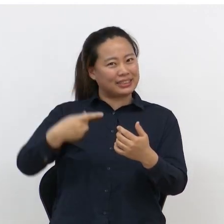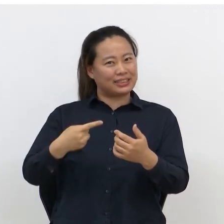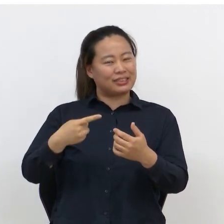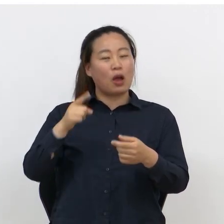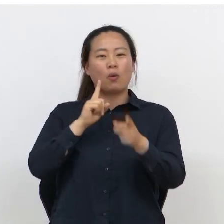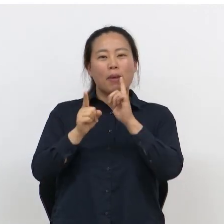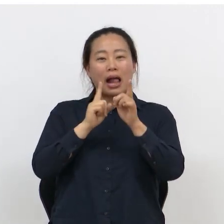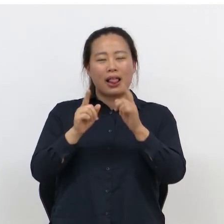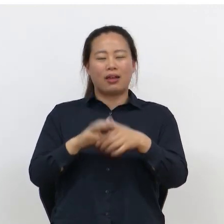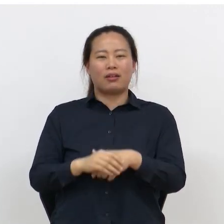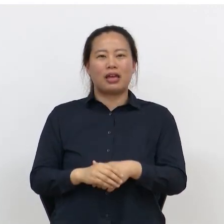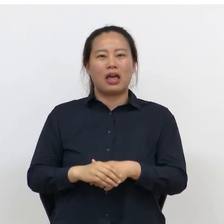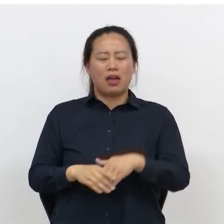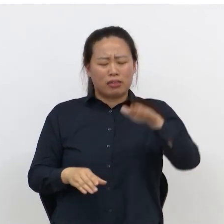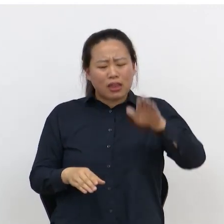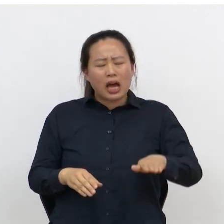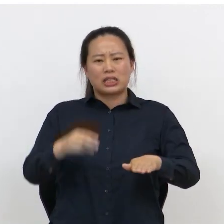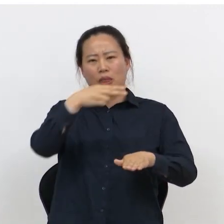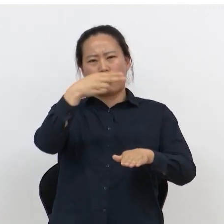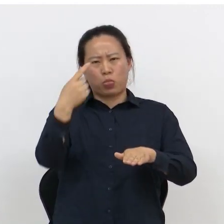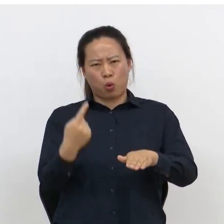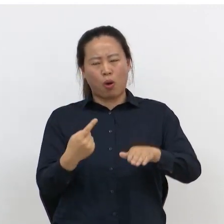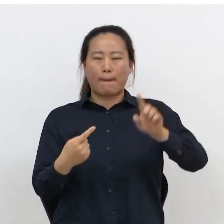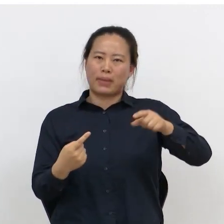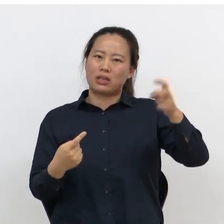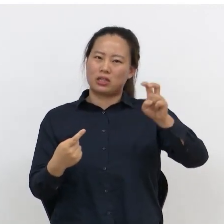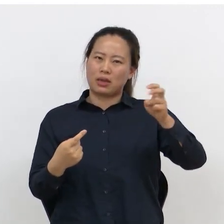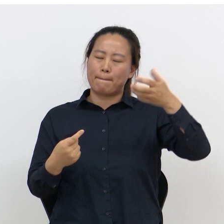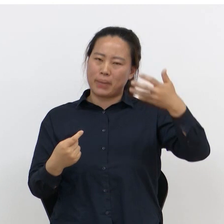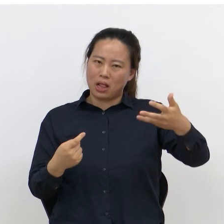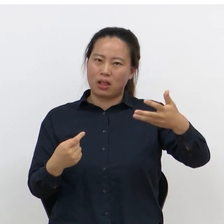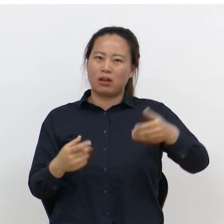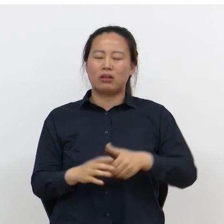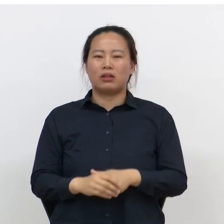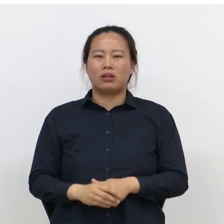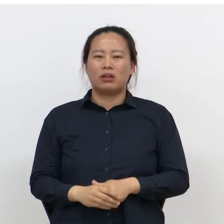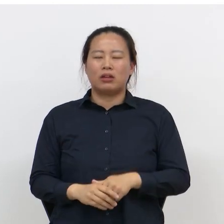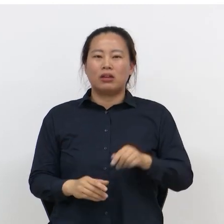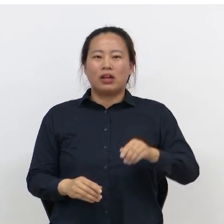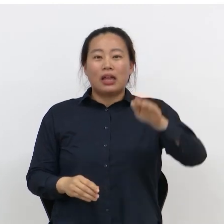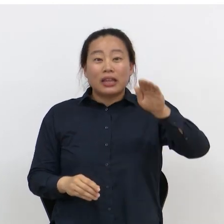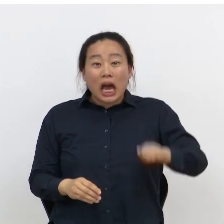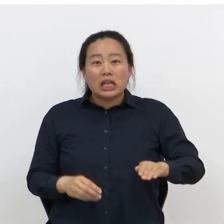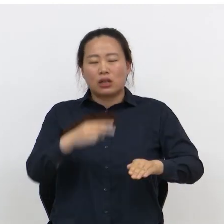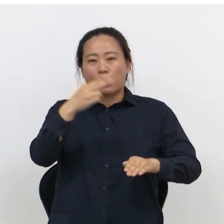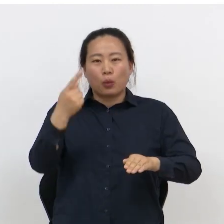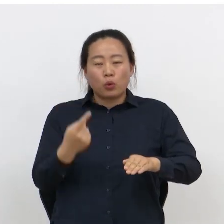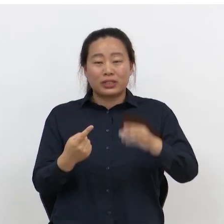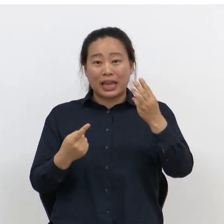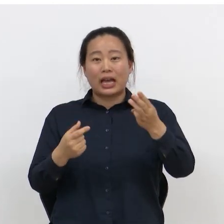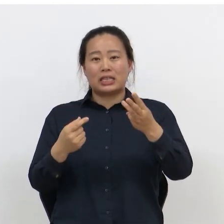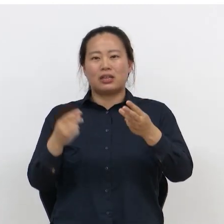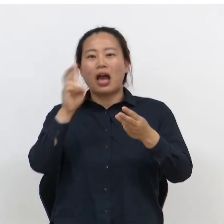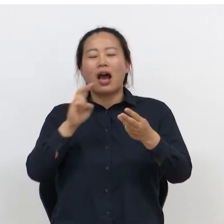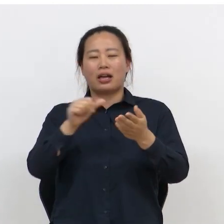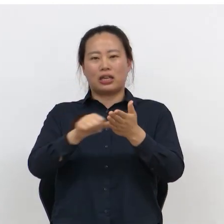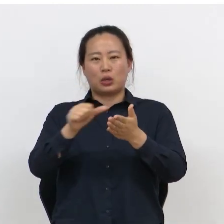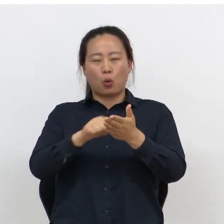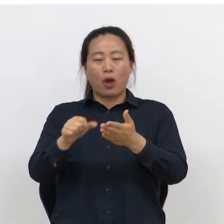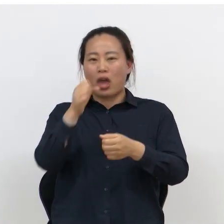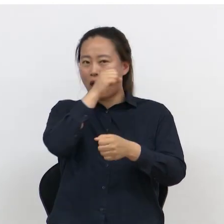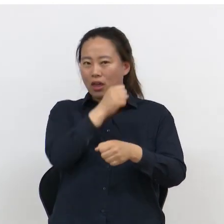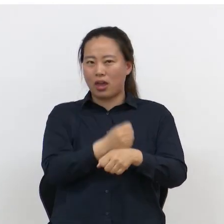자, 여기 낮은 도니까 128Hz입니다. 낮은 도를 요 3가지 악기로 연주를 해보면